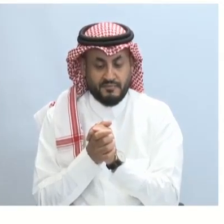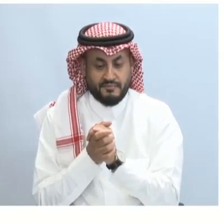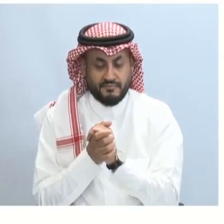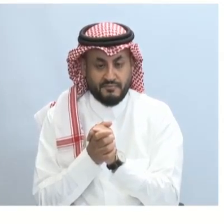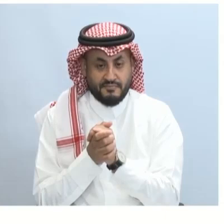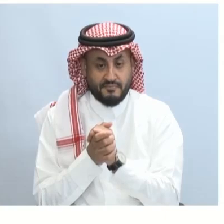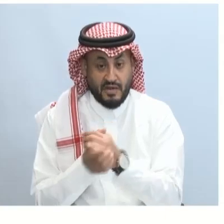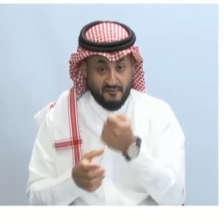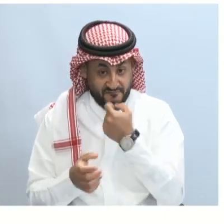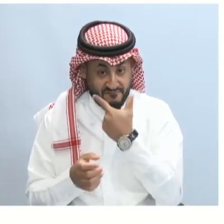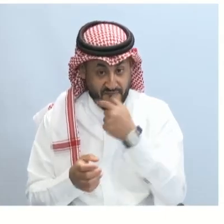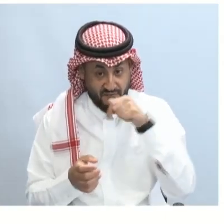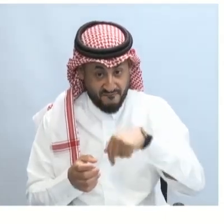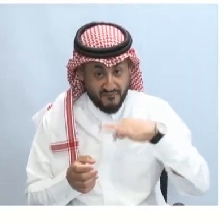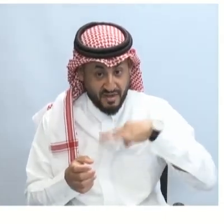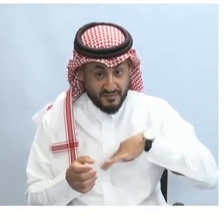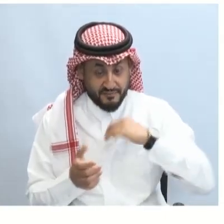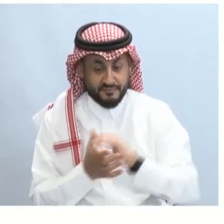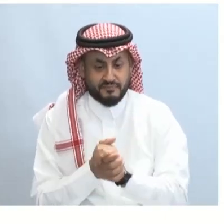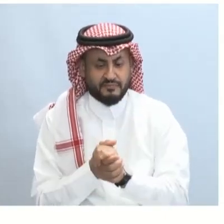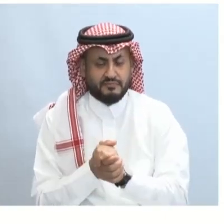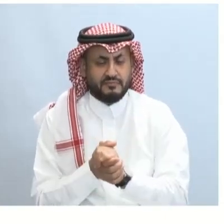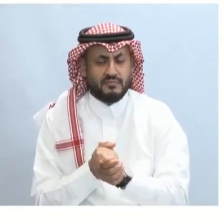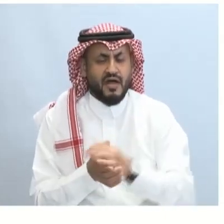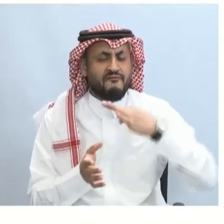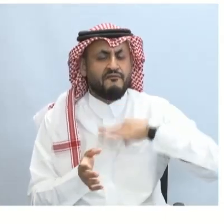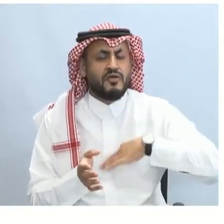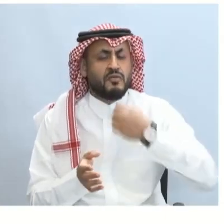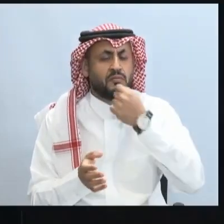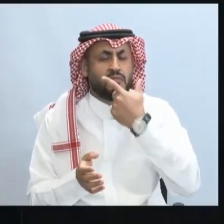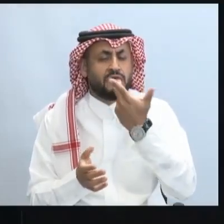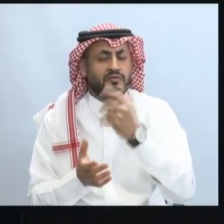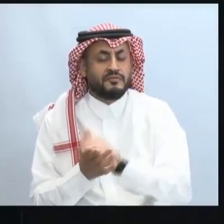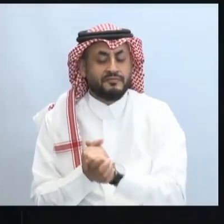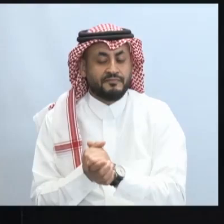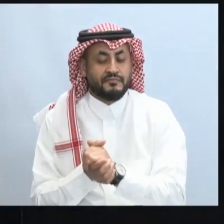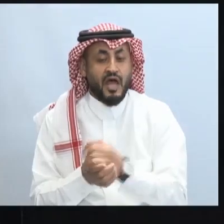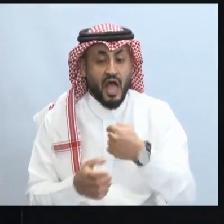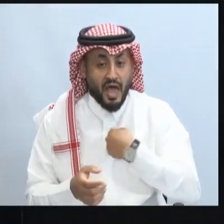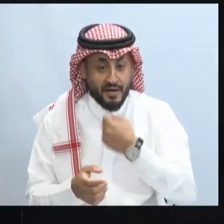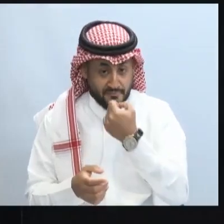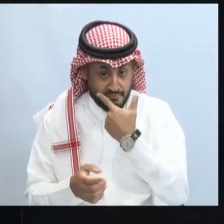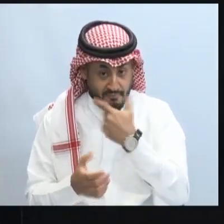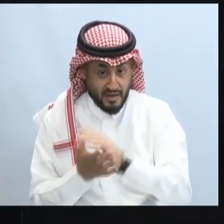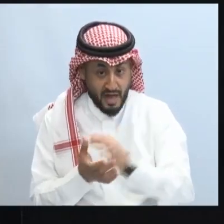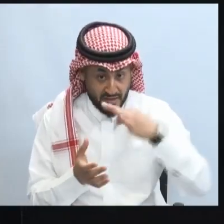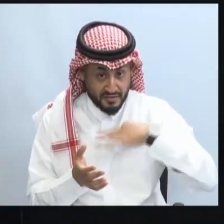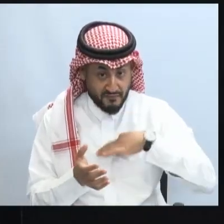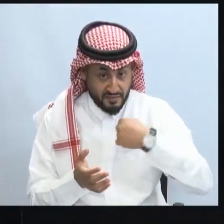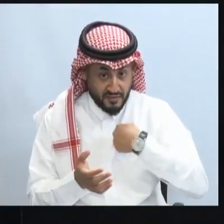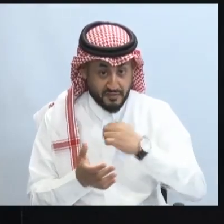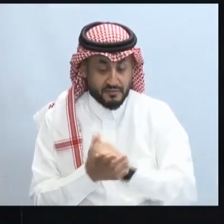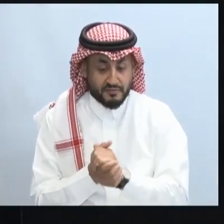هل للتبسم فائده ماذا نستفيد من التبسم حينما انا اتبسم هل انا استفيد شيئا